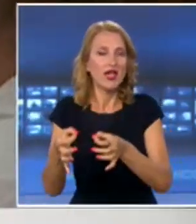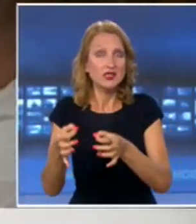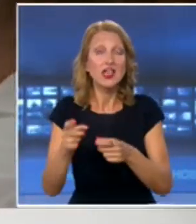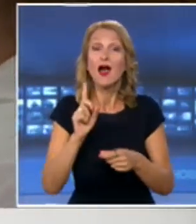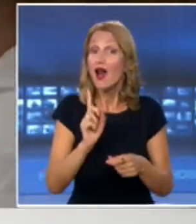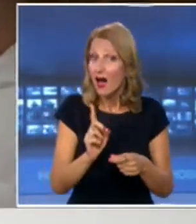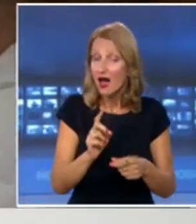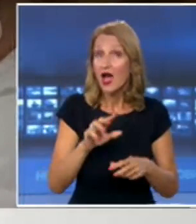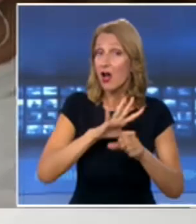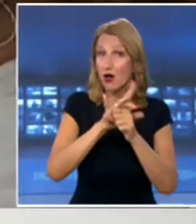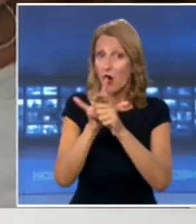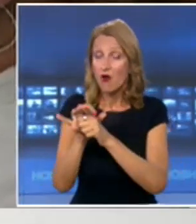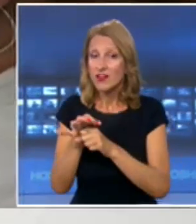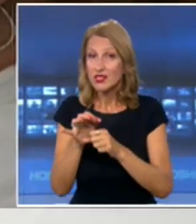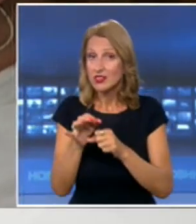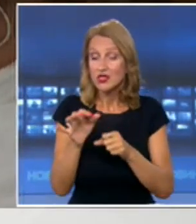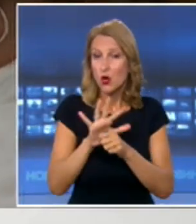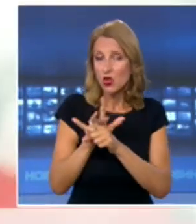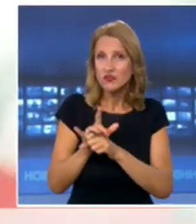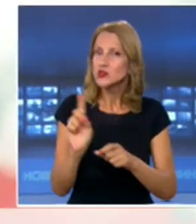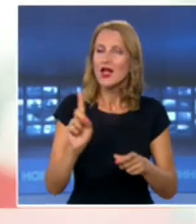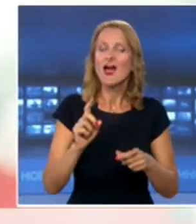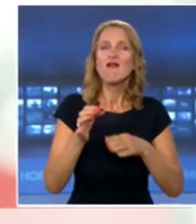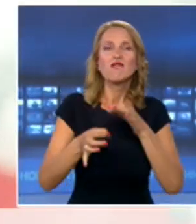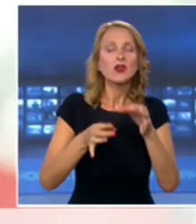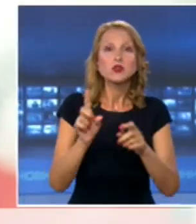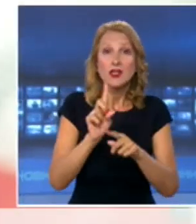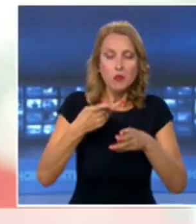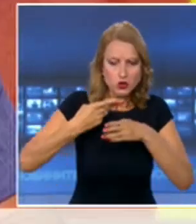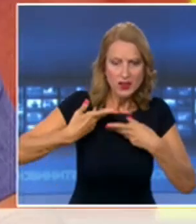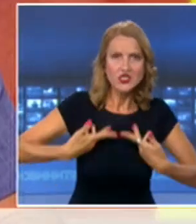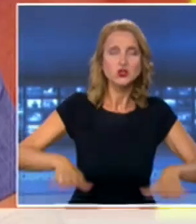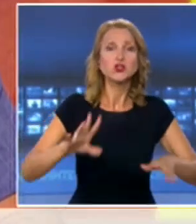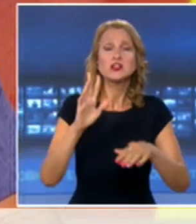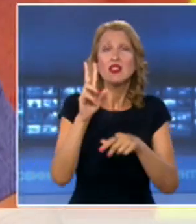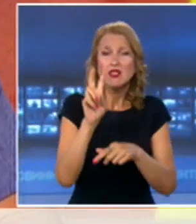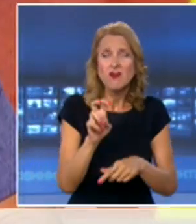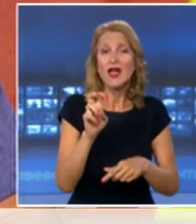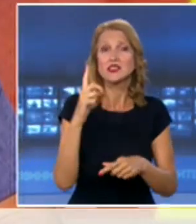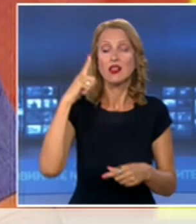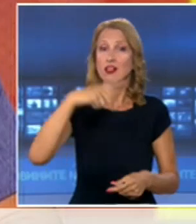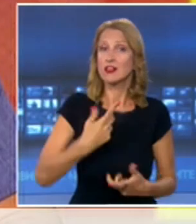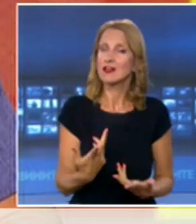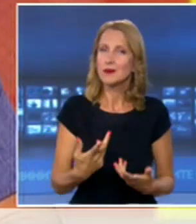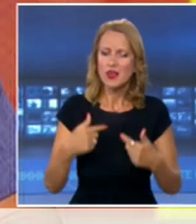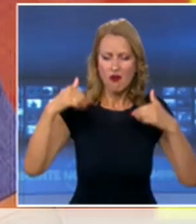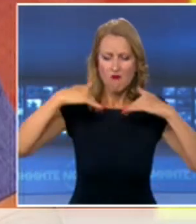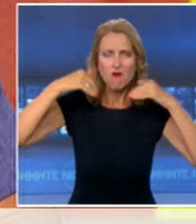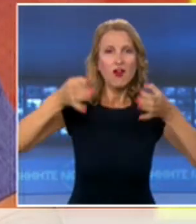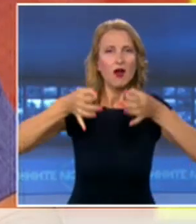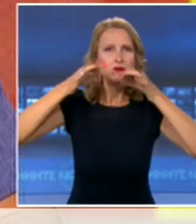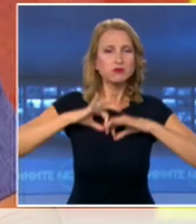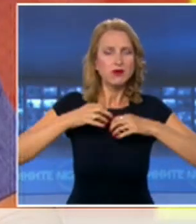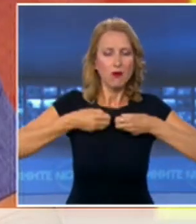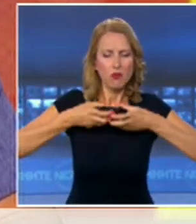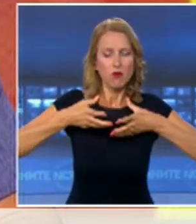при COVID-19 вируса не се изчиства близо 20 дни. Този невидим мъничък враг продължава да се размножава, да